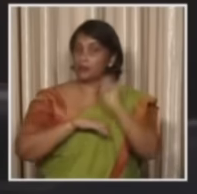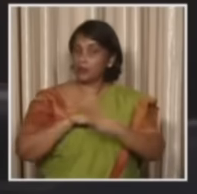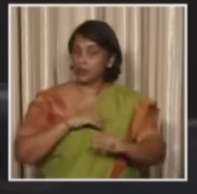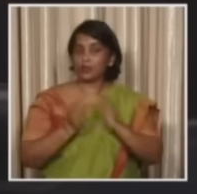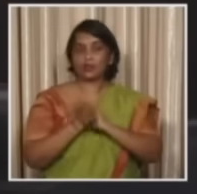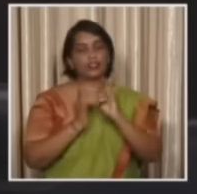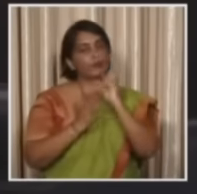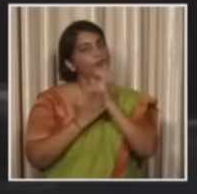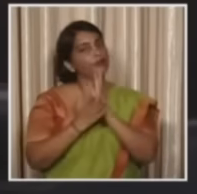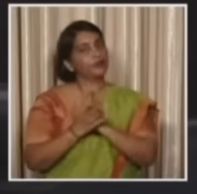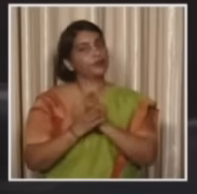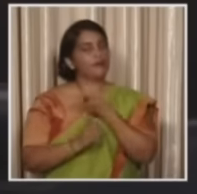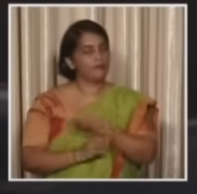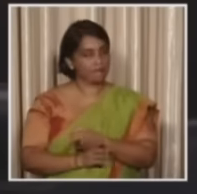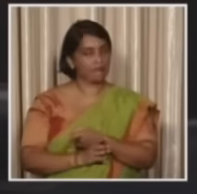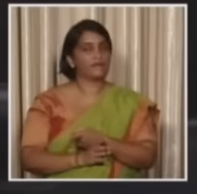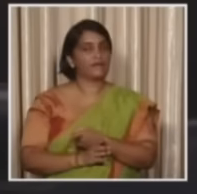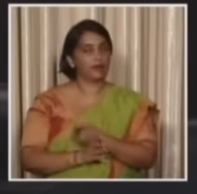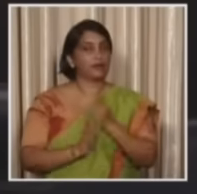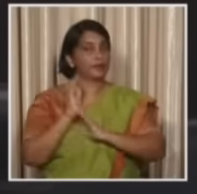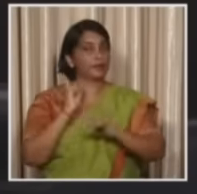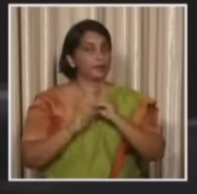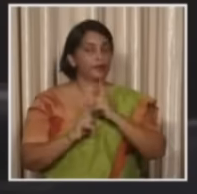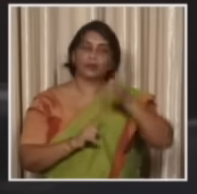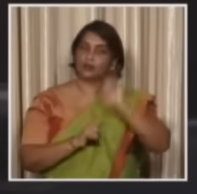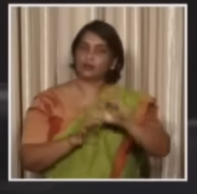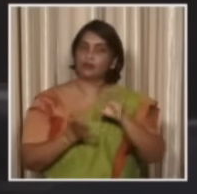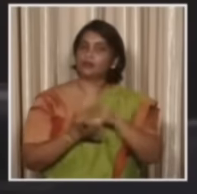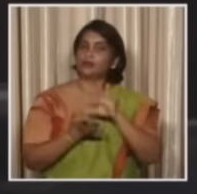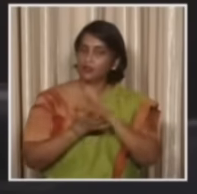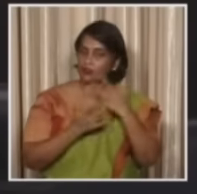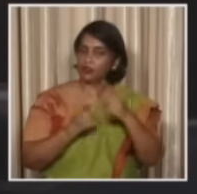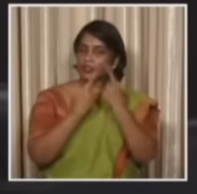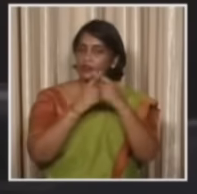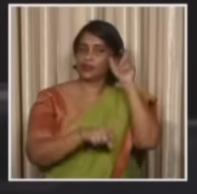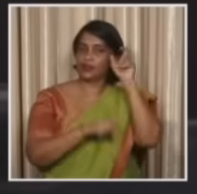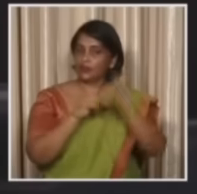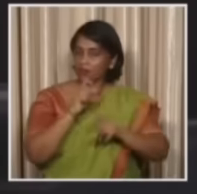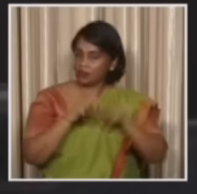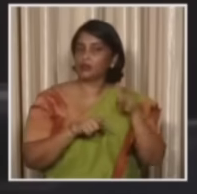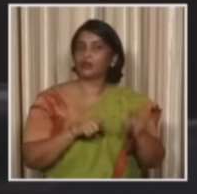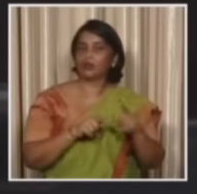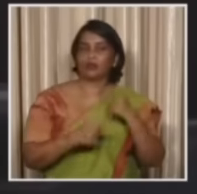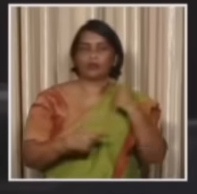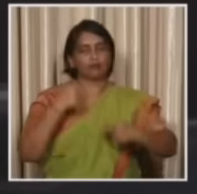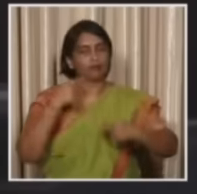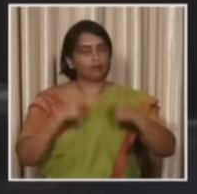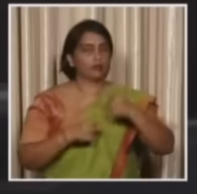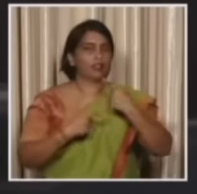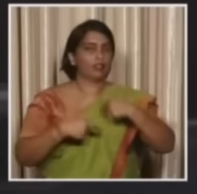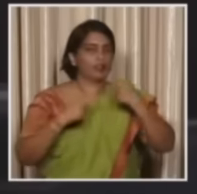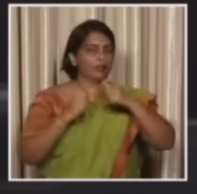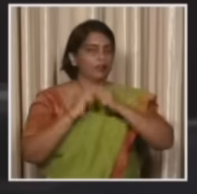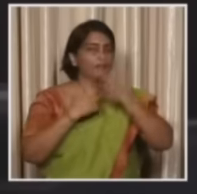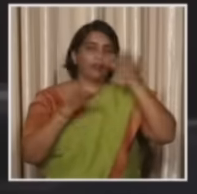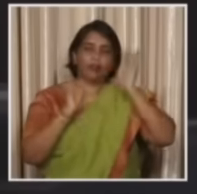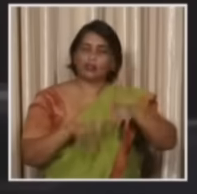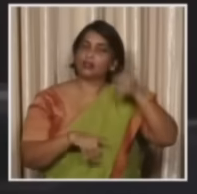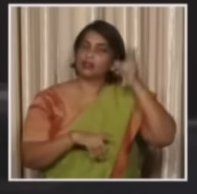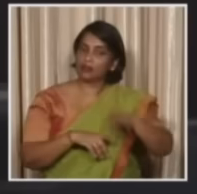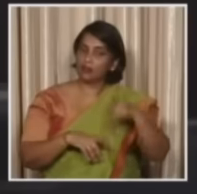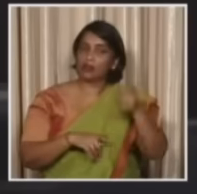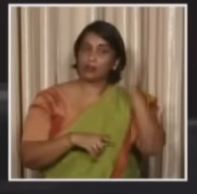සේවා ව්‍යවස්ථාවක් තිබුණා. ඒකට අමාත්‍යංශය එකඟ වුණා. විවිධ නිලධාරීන් විවිධ වාද විවාද තර්ක කරලා අවසාන එකඟ වුණා.